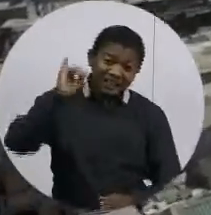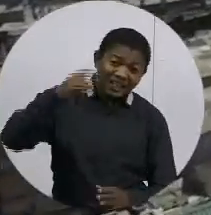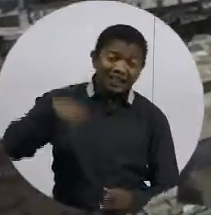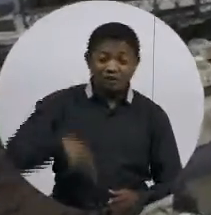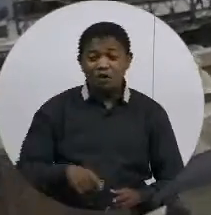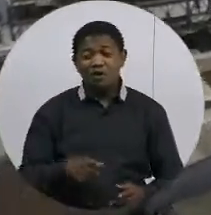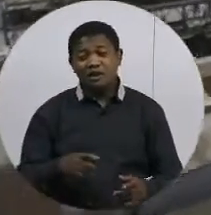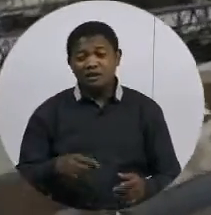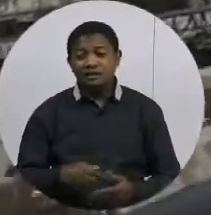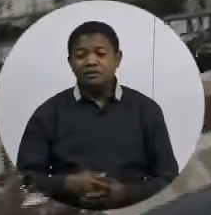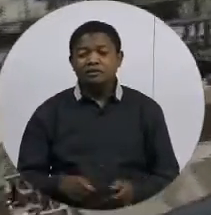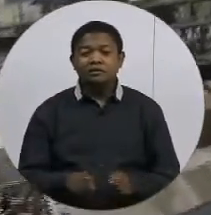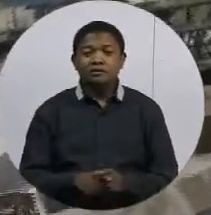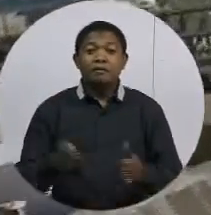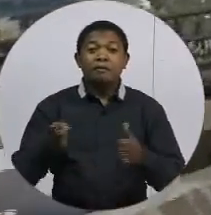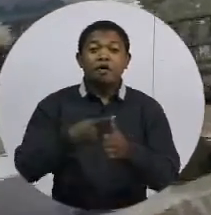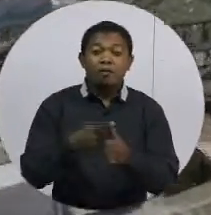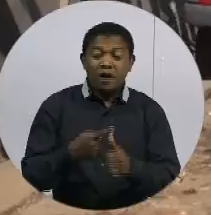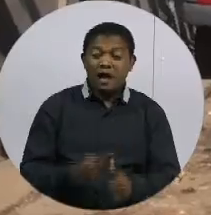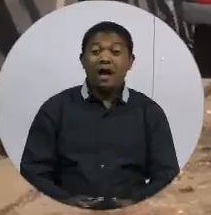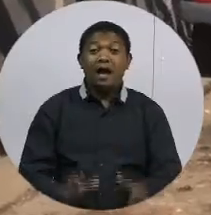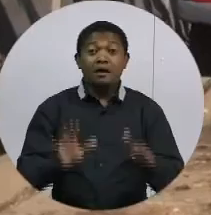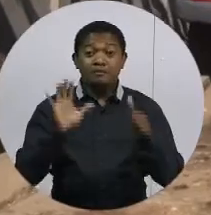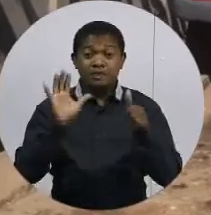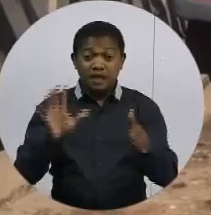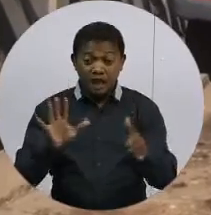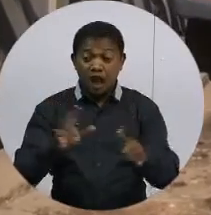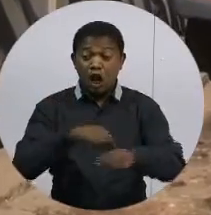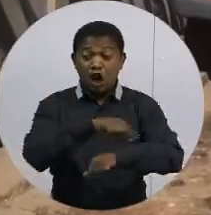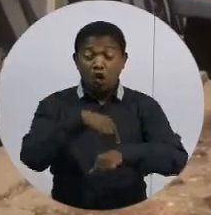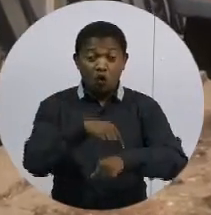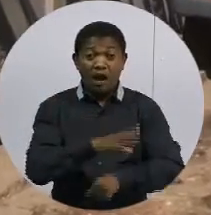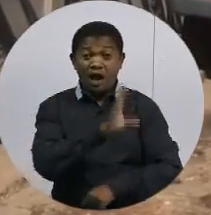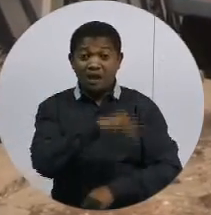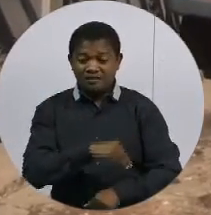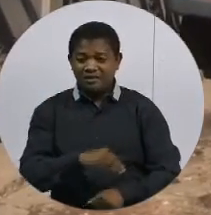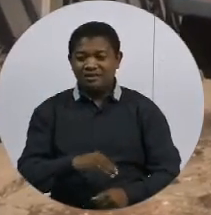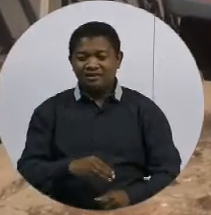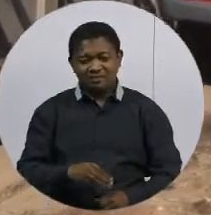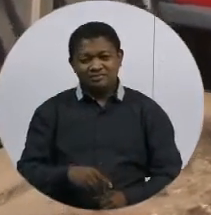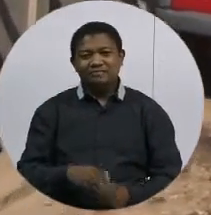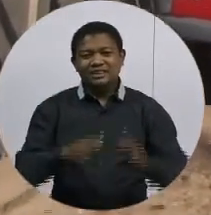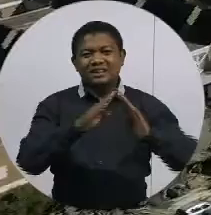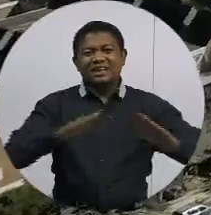Manomboka amin'ny 2 mangina tanteraka ny tanàna Antananarivo sy ny manodidina.